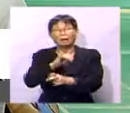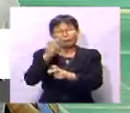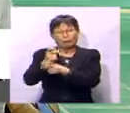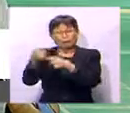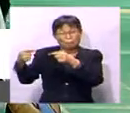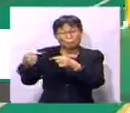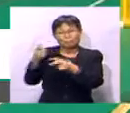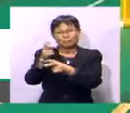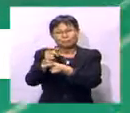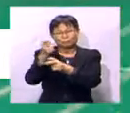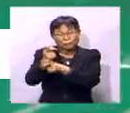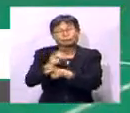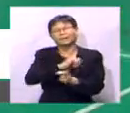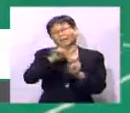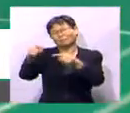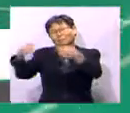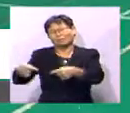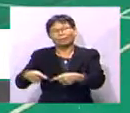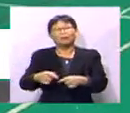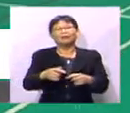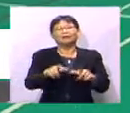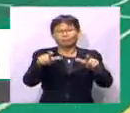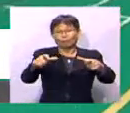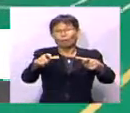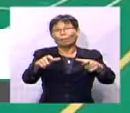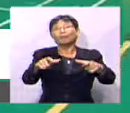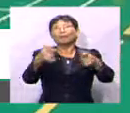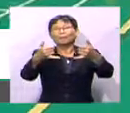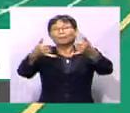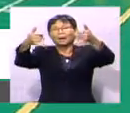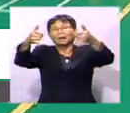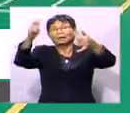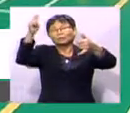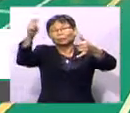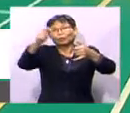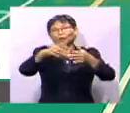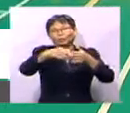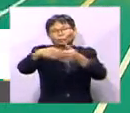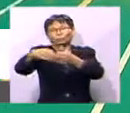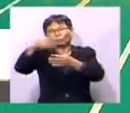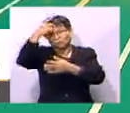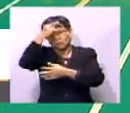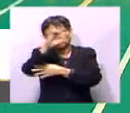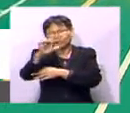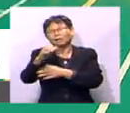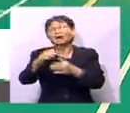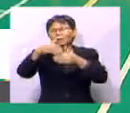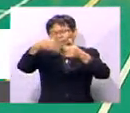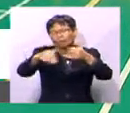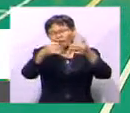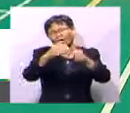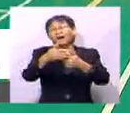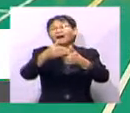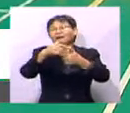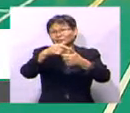ya. Skuad Piala Thomas negara diketuai Chong Wei selaku perseorangan utama diikuti pemain muda Lee Zijia,